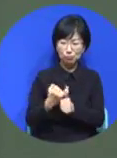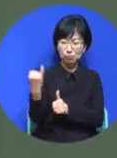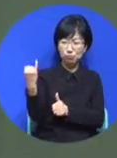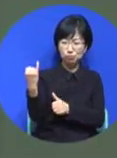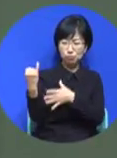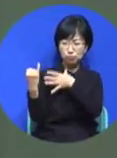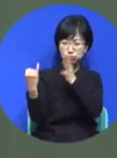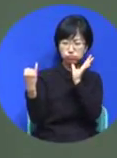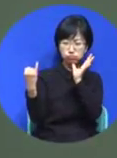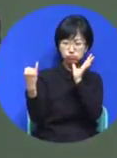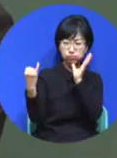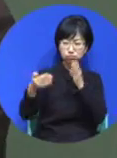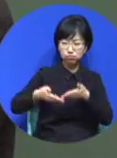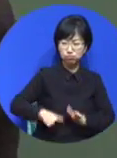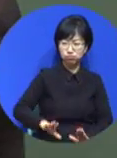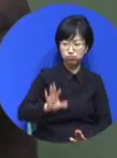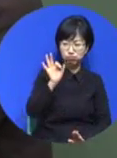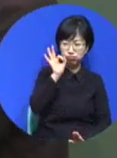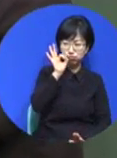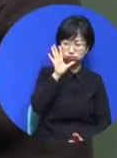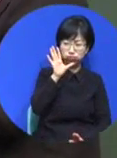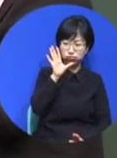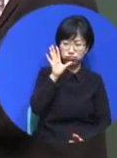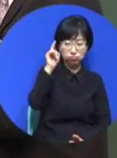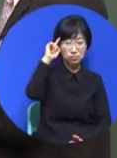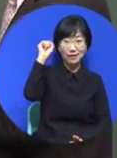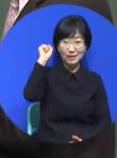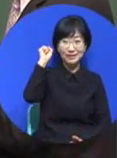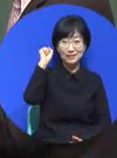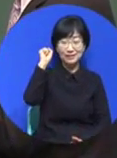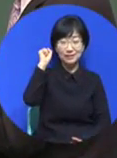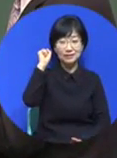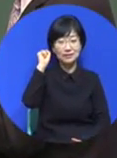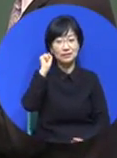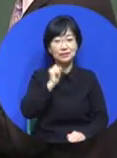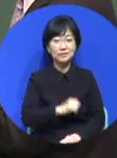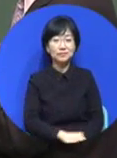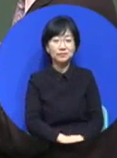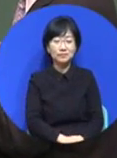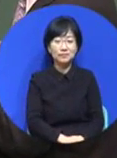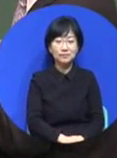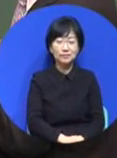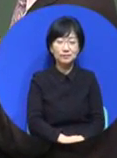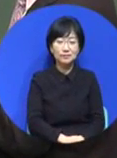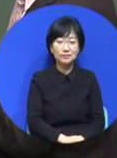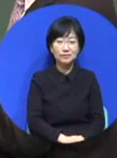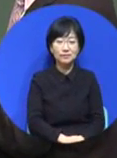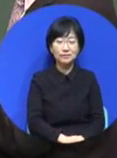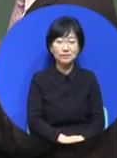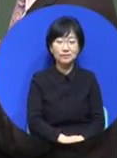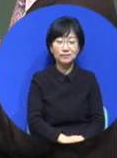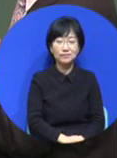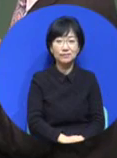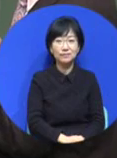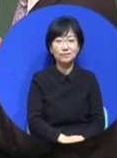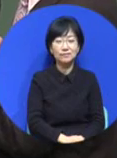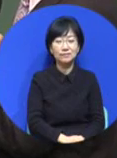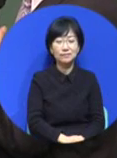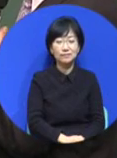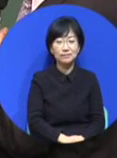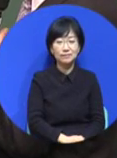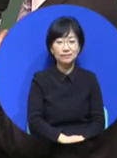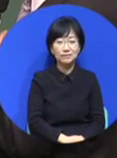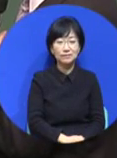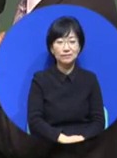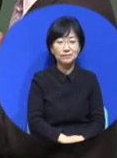낳을 수 있겠냐. And I'm sure Abraham thought the same way. In this age, God always blessed the families with children, but Sarah was not able to